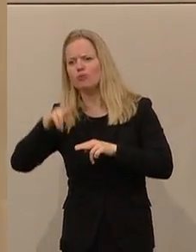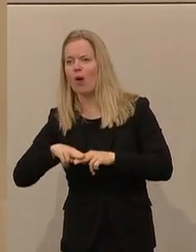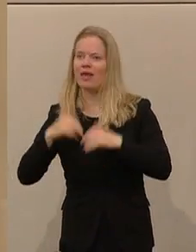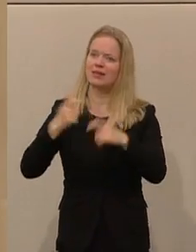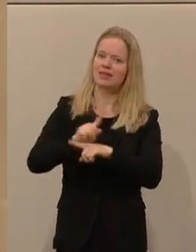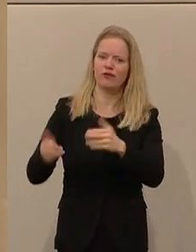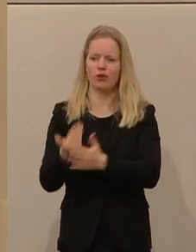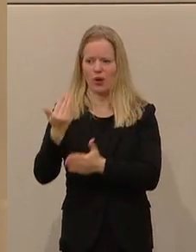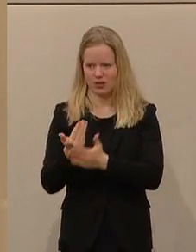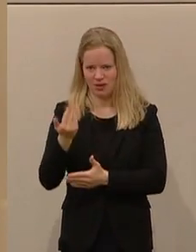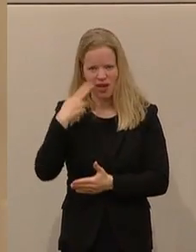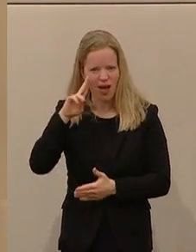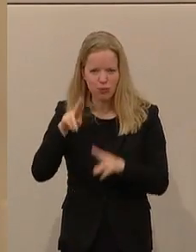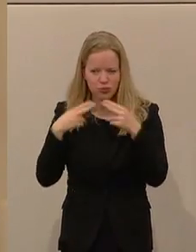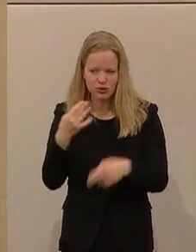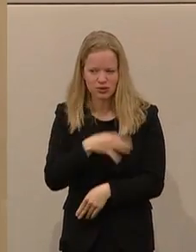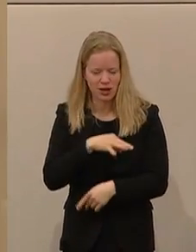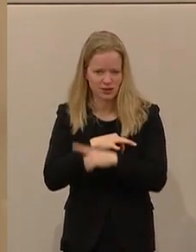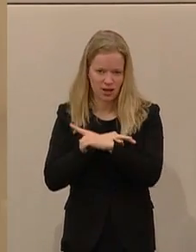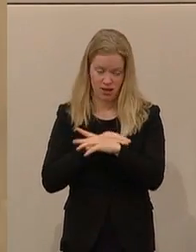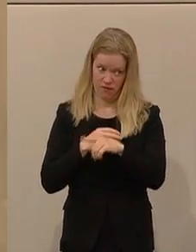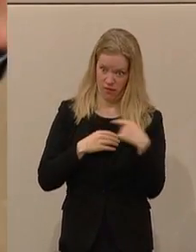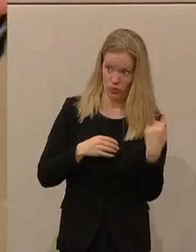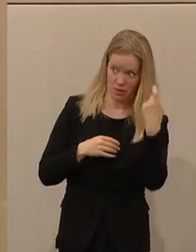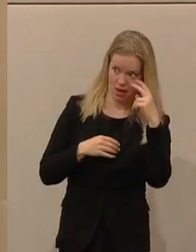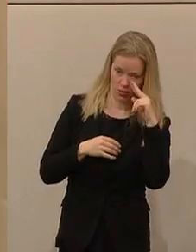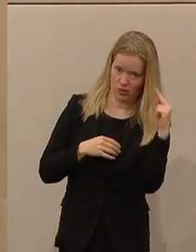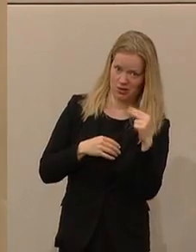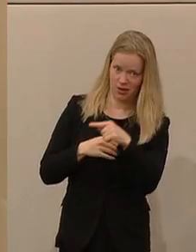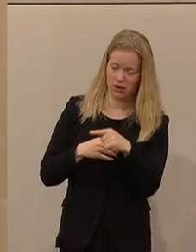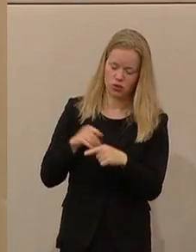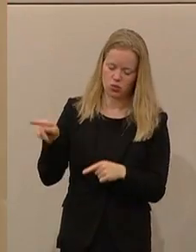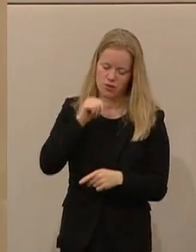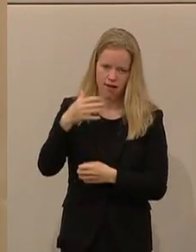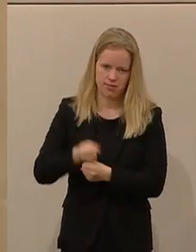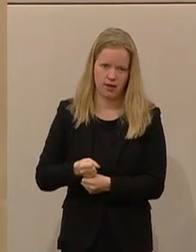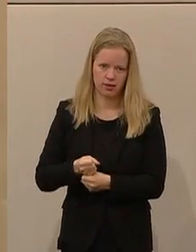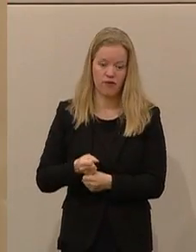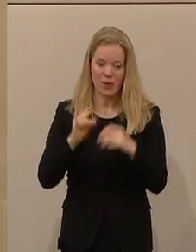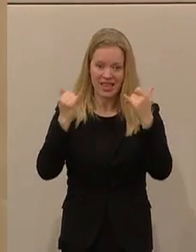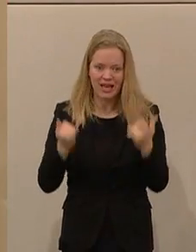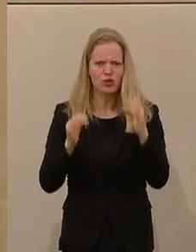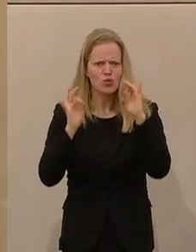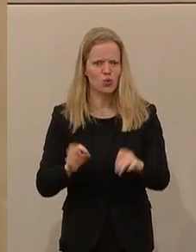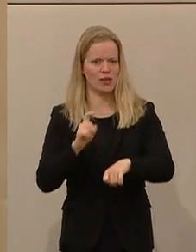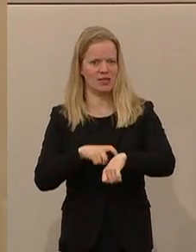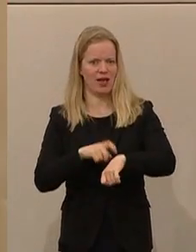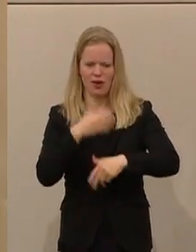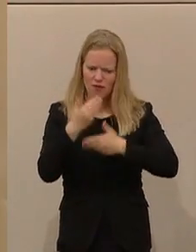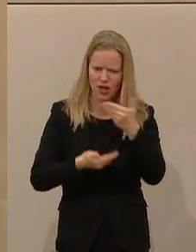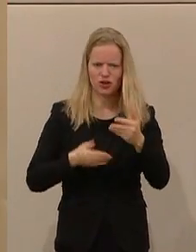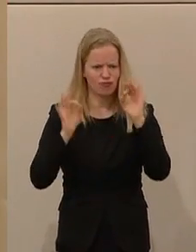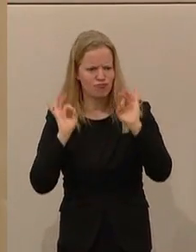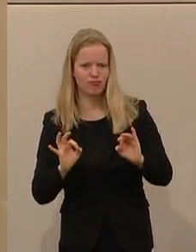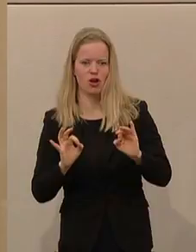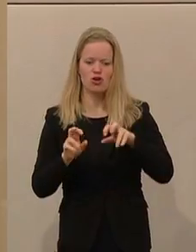Herr Bundeskanzler, nicht eingehalten aus unserer Sicht, weil Sie die Gunst der Stunde wirklich